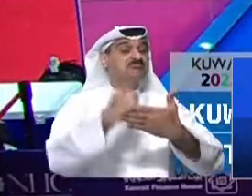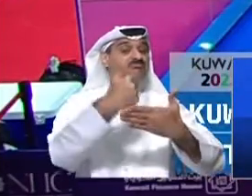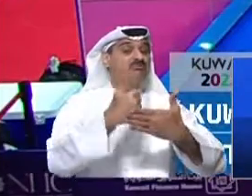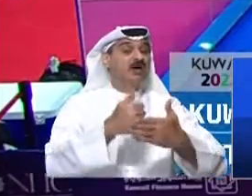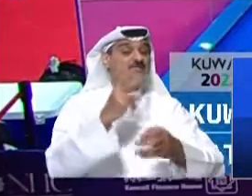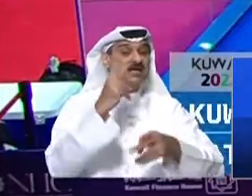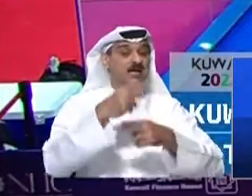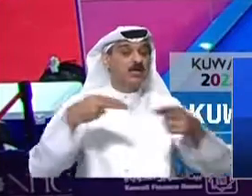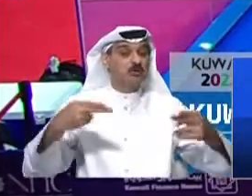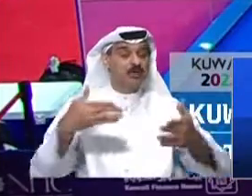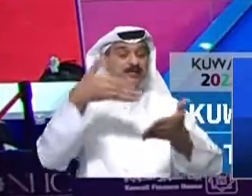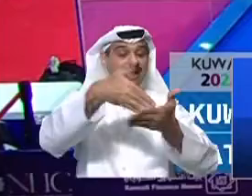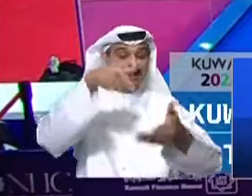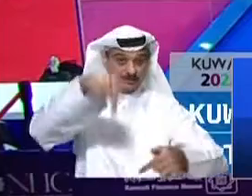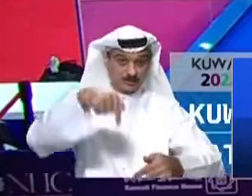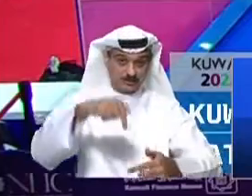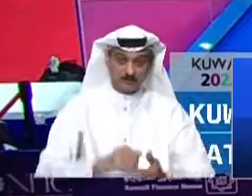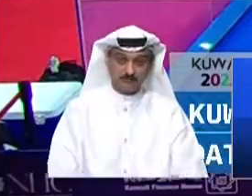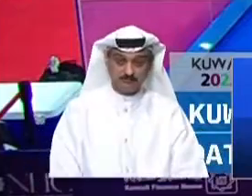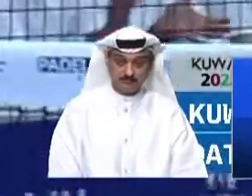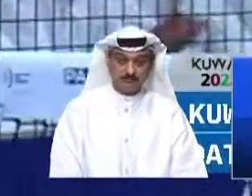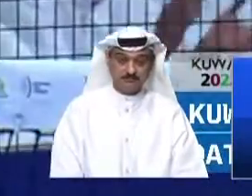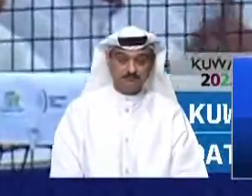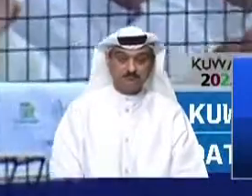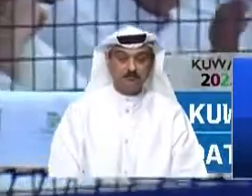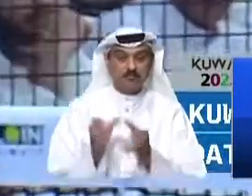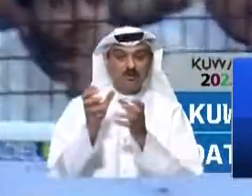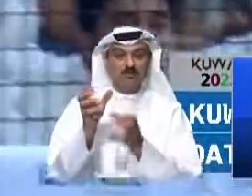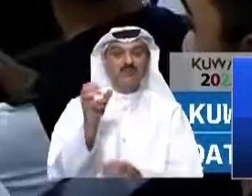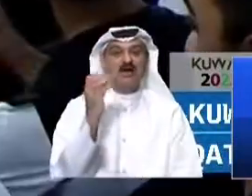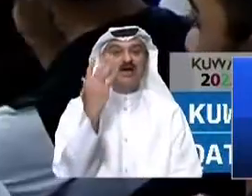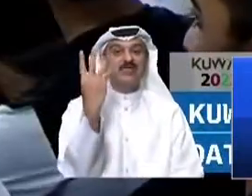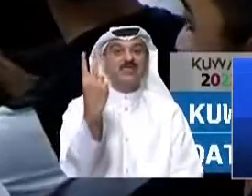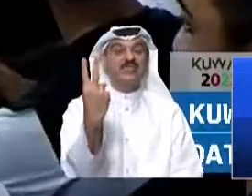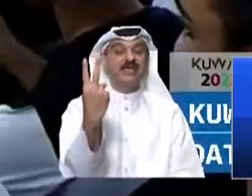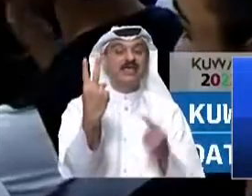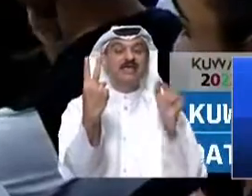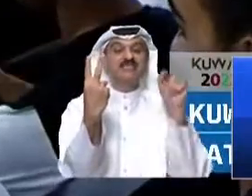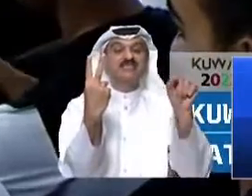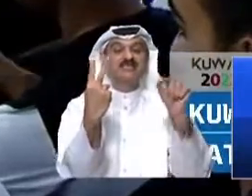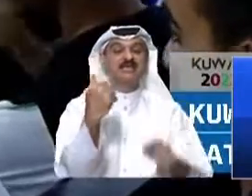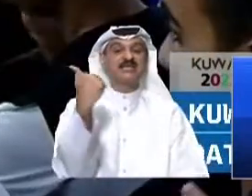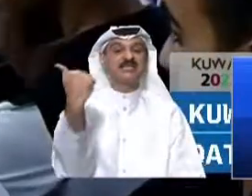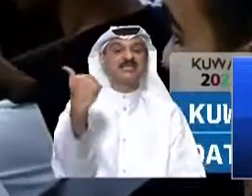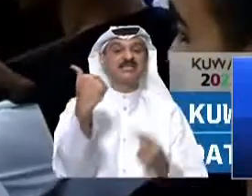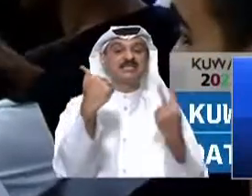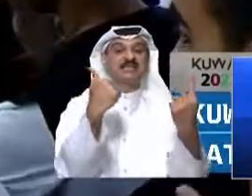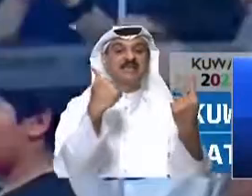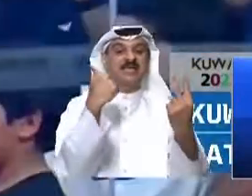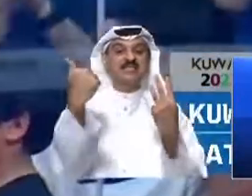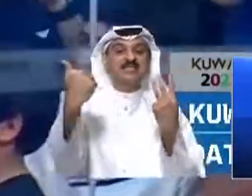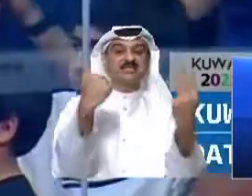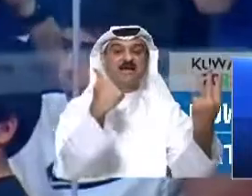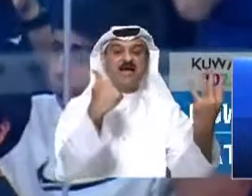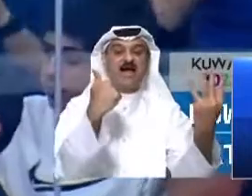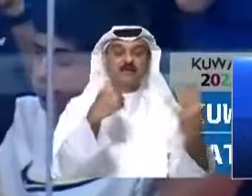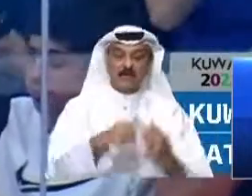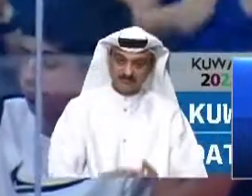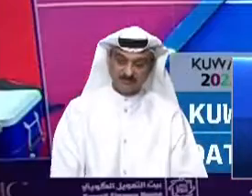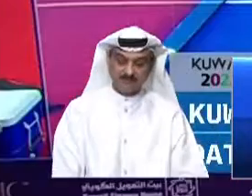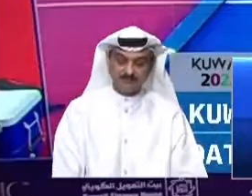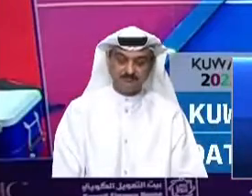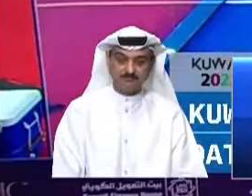بمواجهات اليوم الأخير وبواقع مجموعتين دون رد 6-2 6-4 وبمواجهة